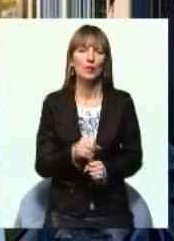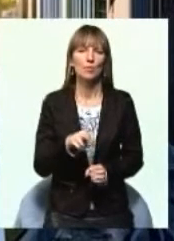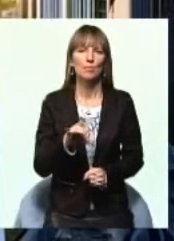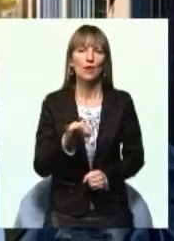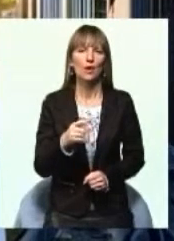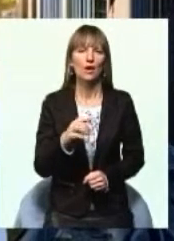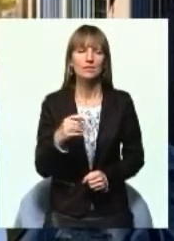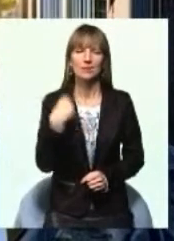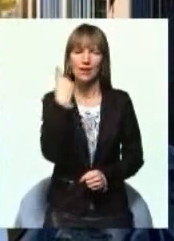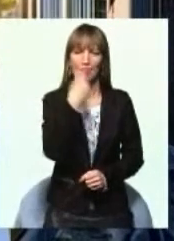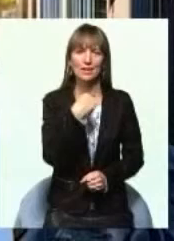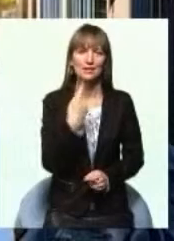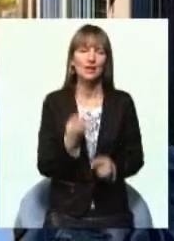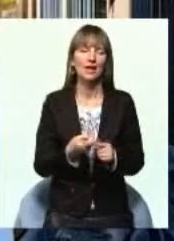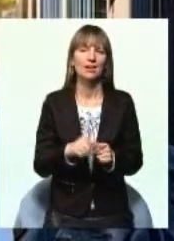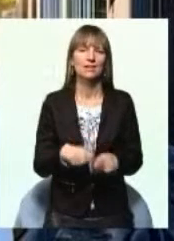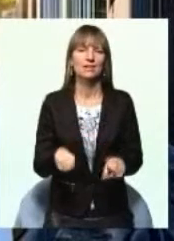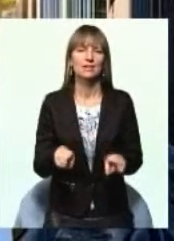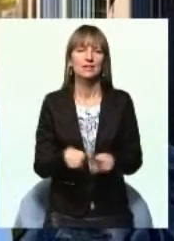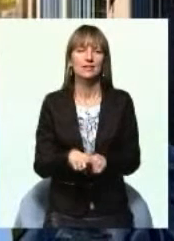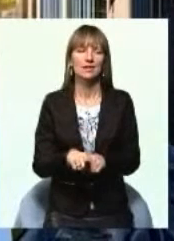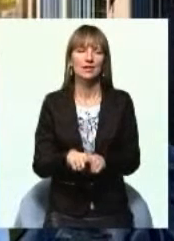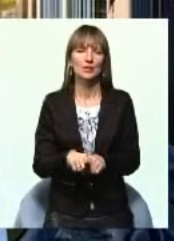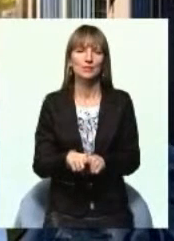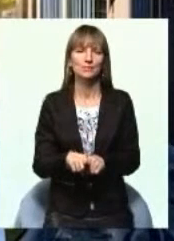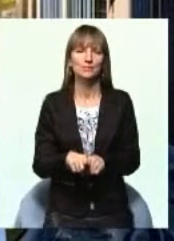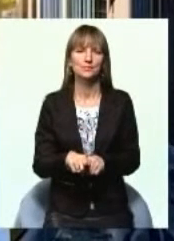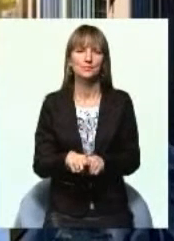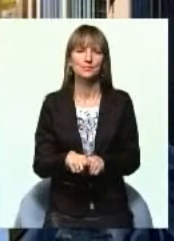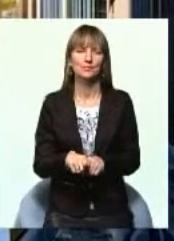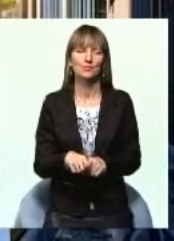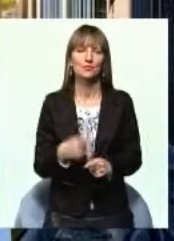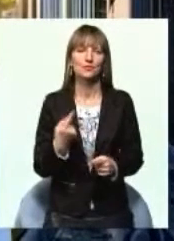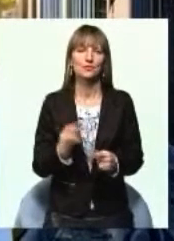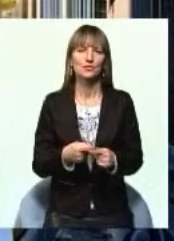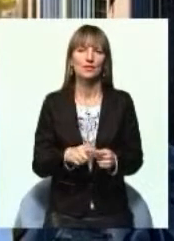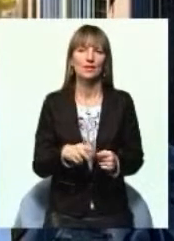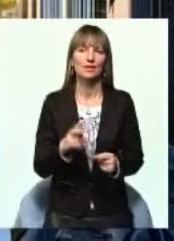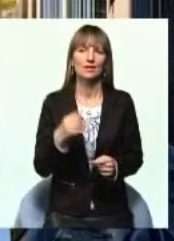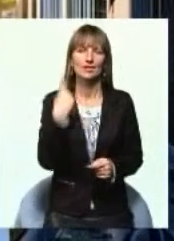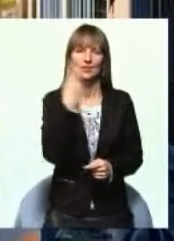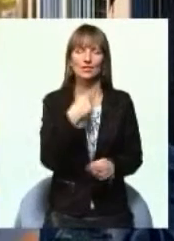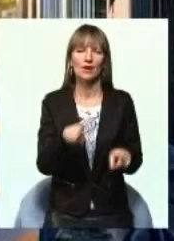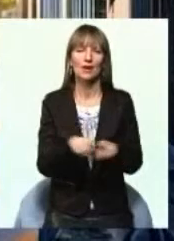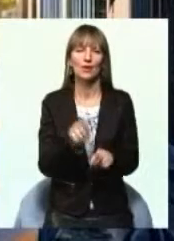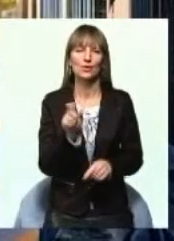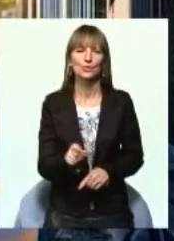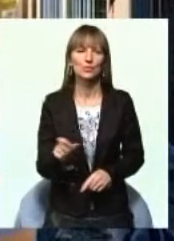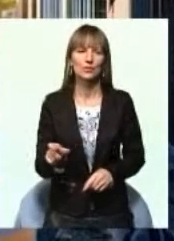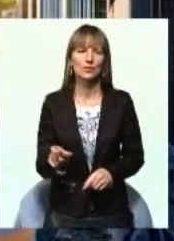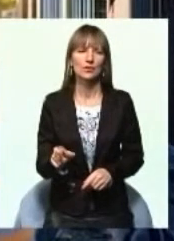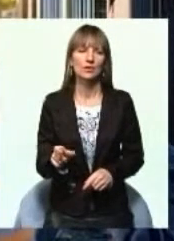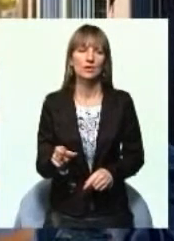Прогресс налицо – это так, это прогресс налицо – это как люди.